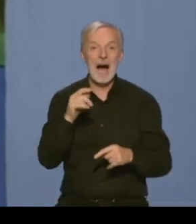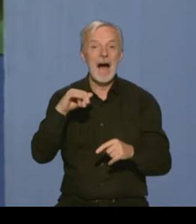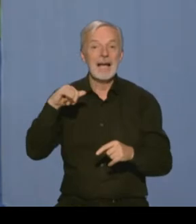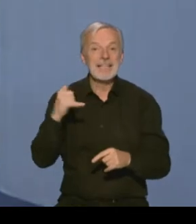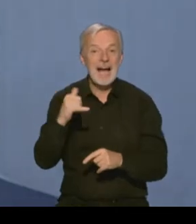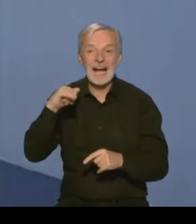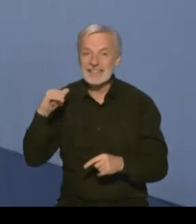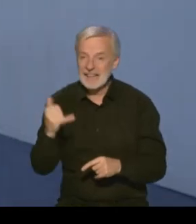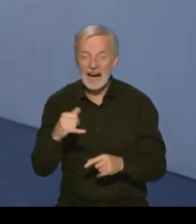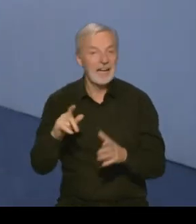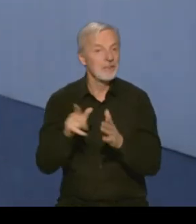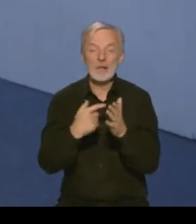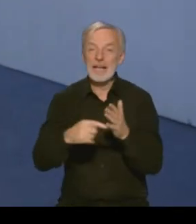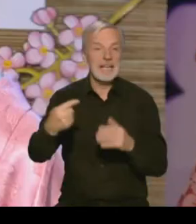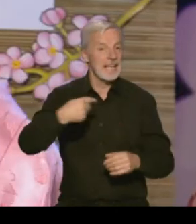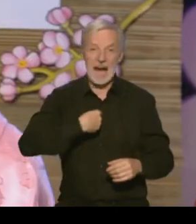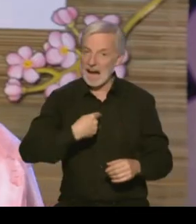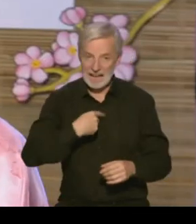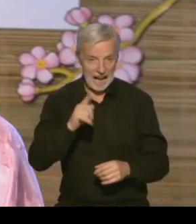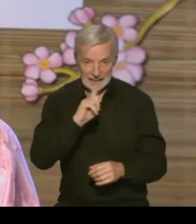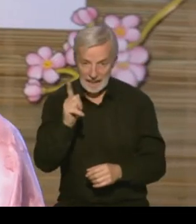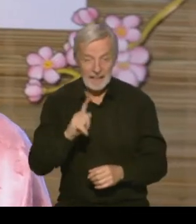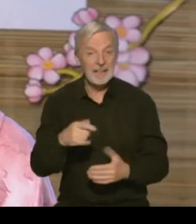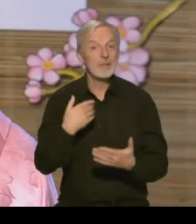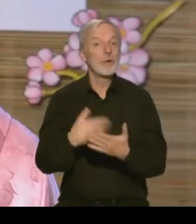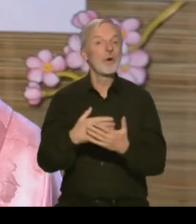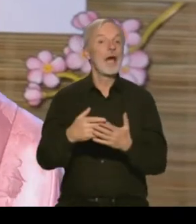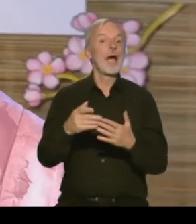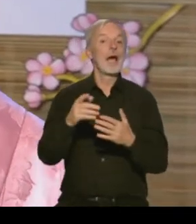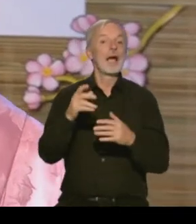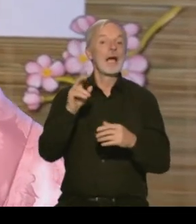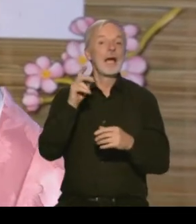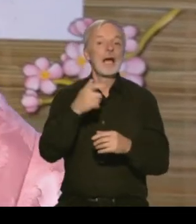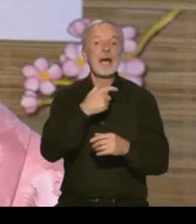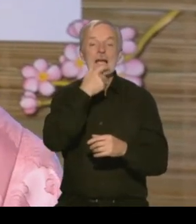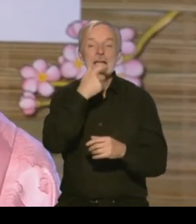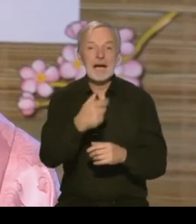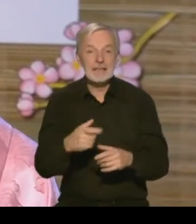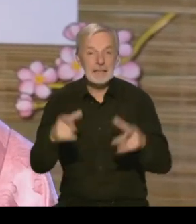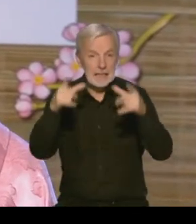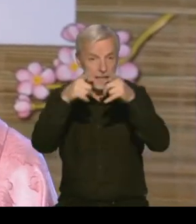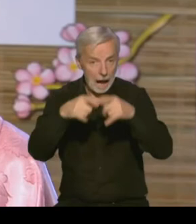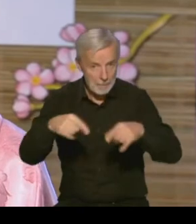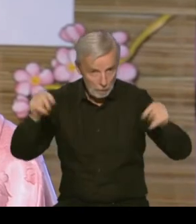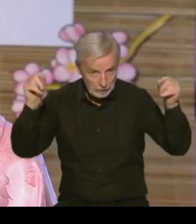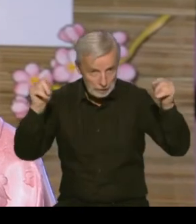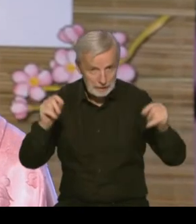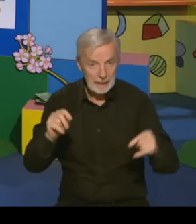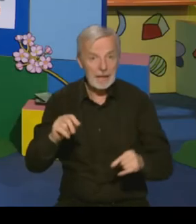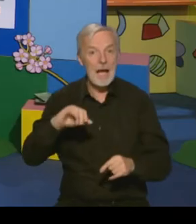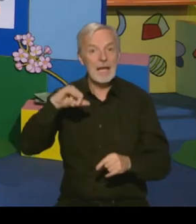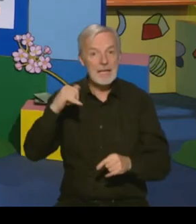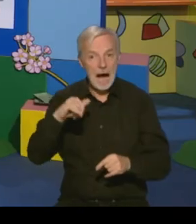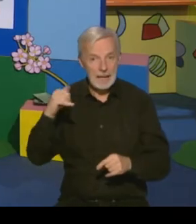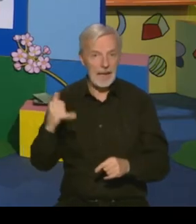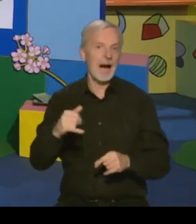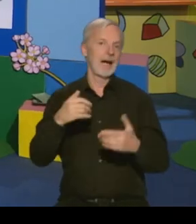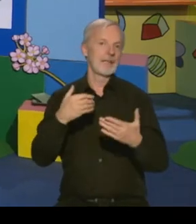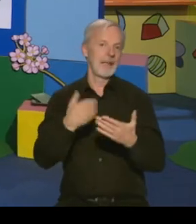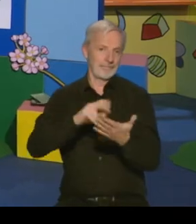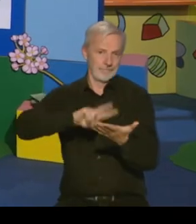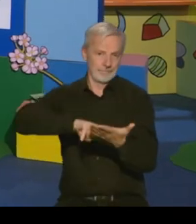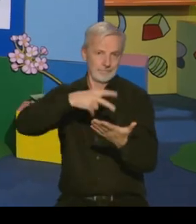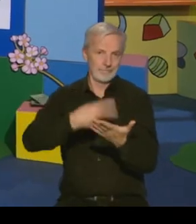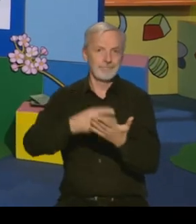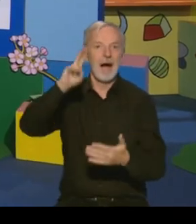ale zdraví vás. No vážně, já, tak se totiž japonsky řekne ahoj. A my dnes